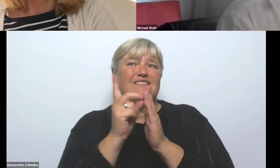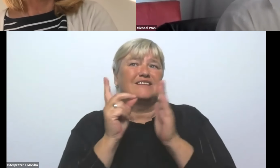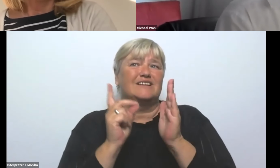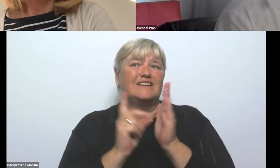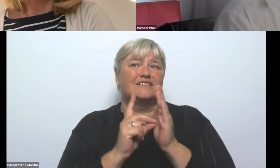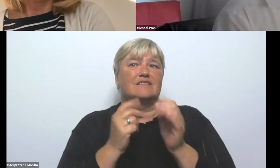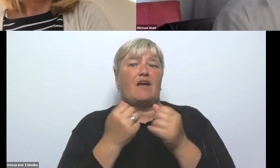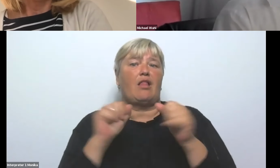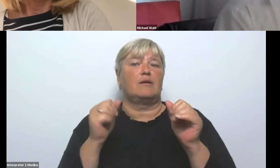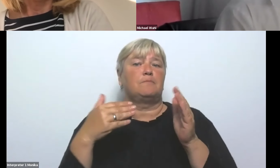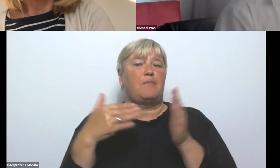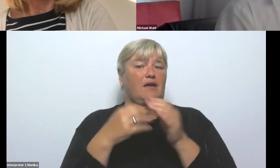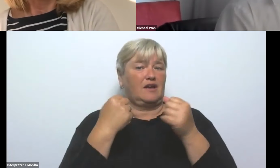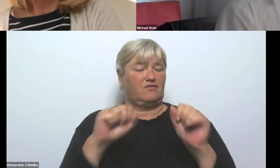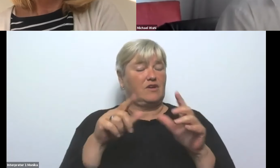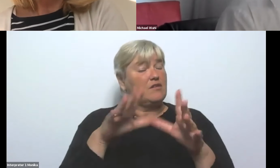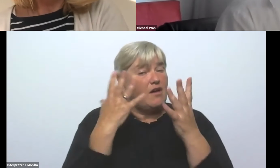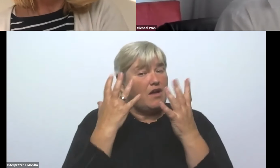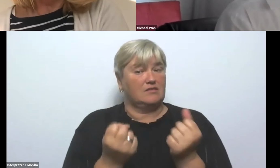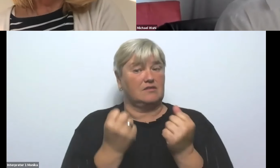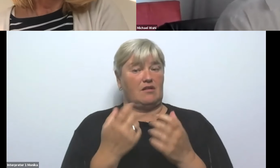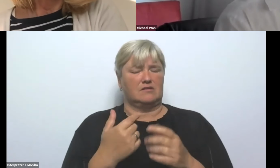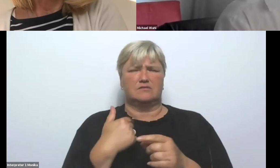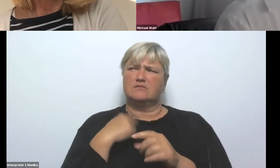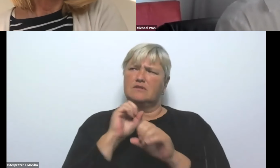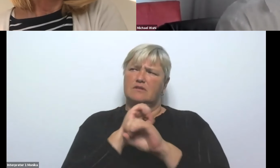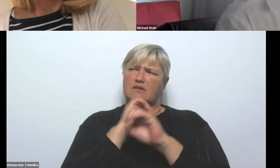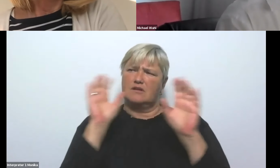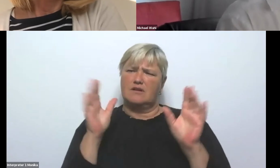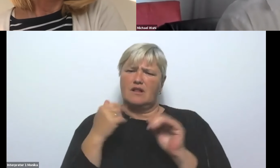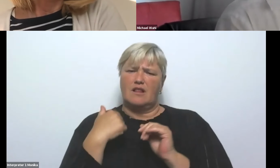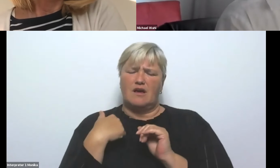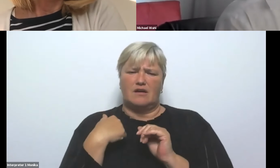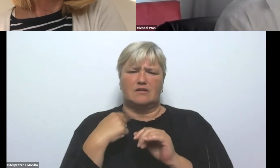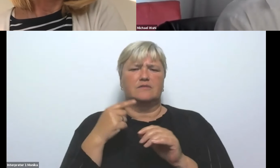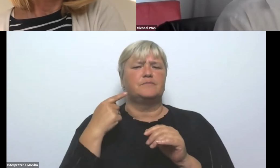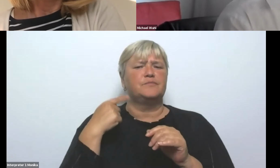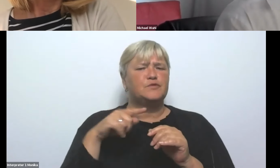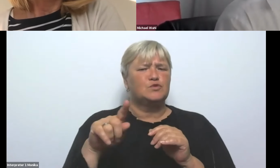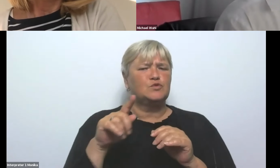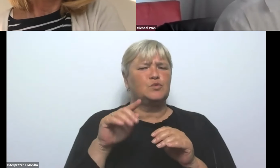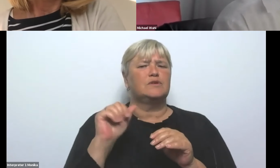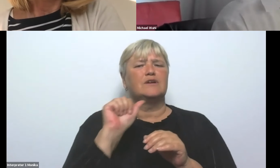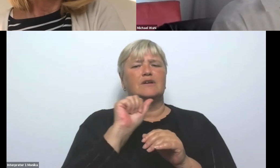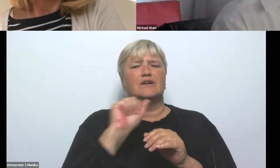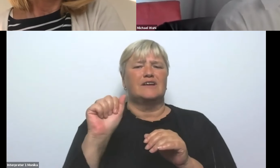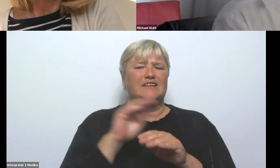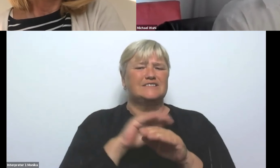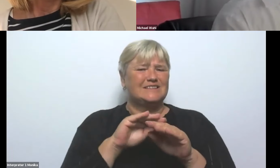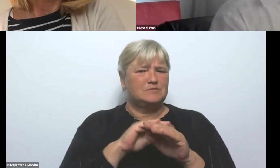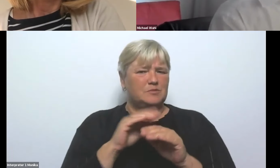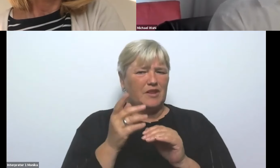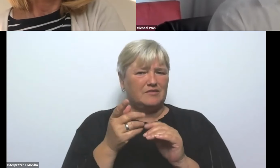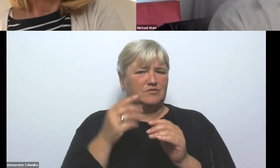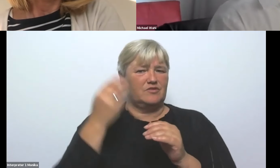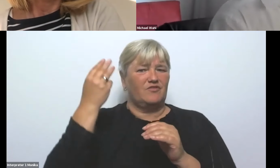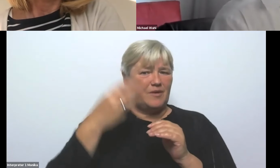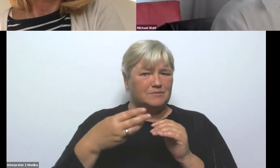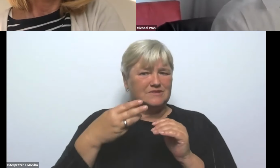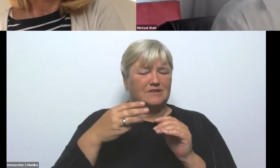Wichtig fand ich auch, das ist mir jetzt persönlich erst so klar geworden, dass der European Accessibility Act und die EU-Webseitenrichtlinie, die ja beide auf Harmonisierung